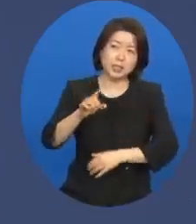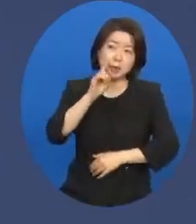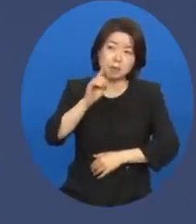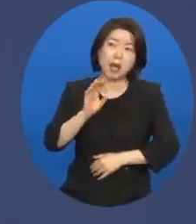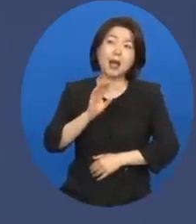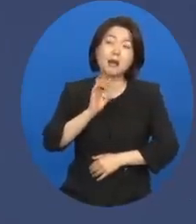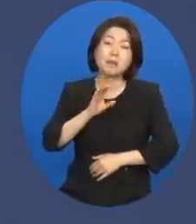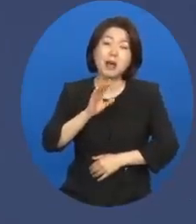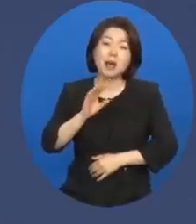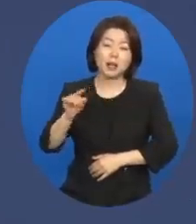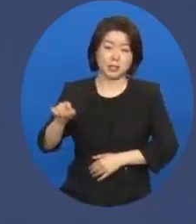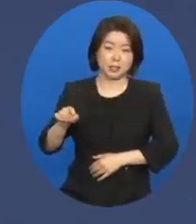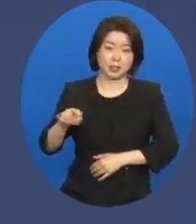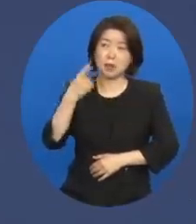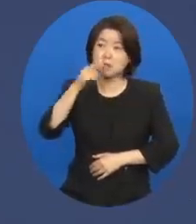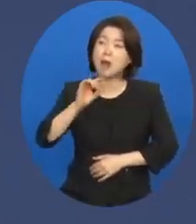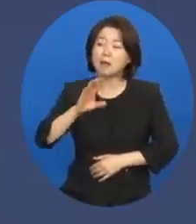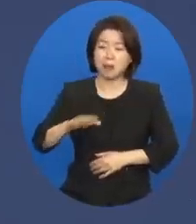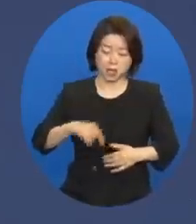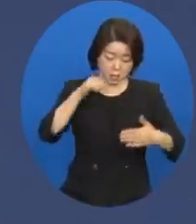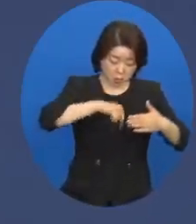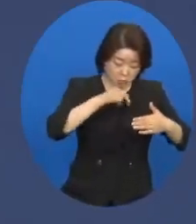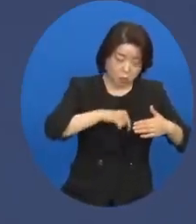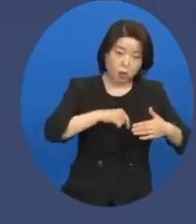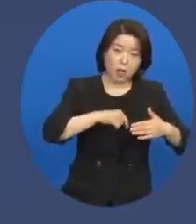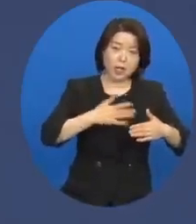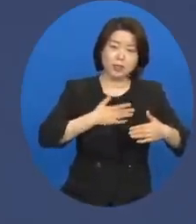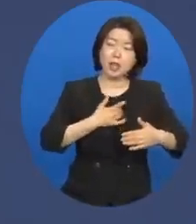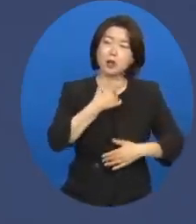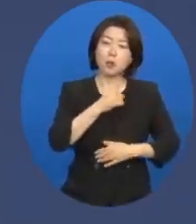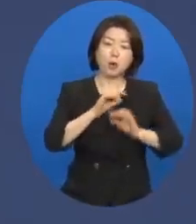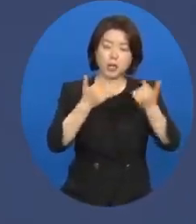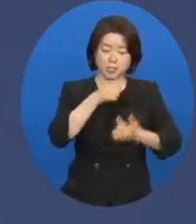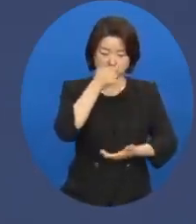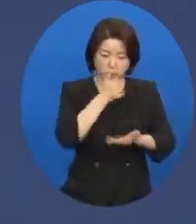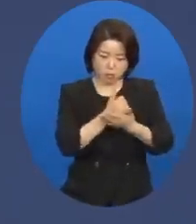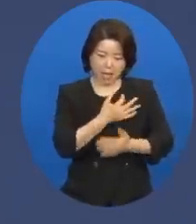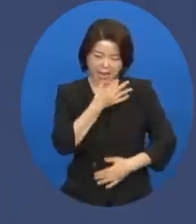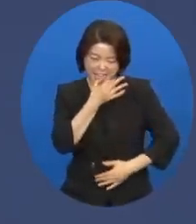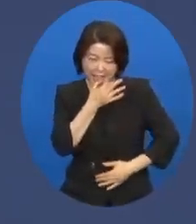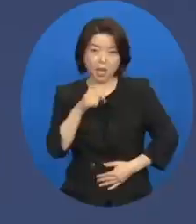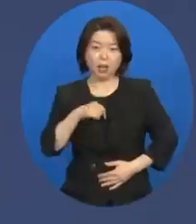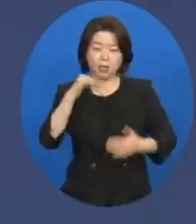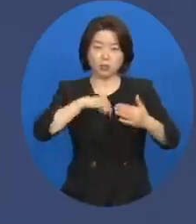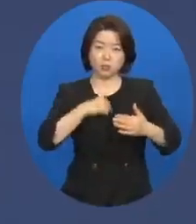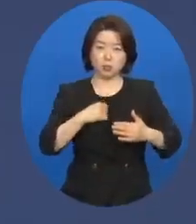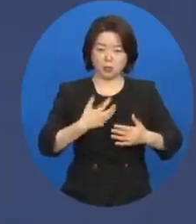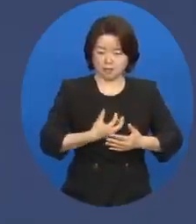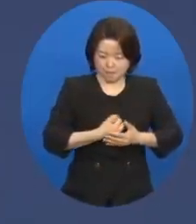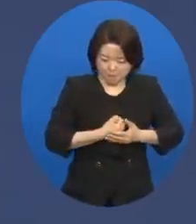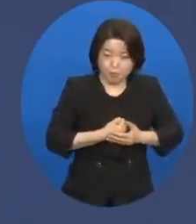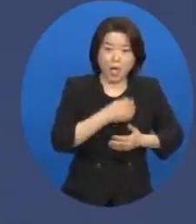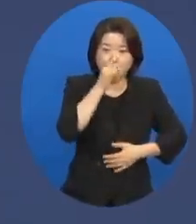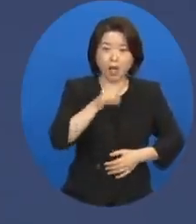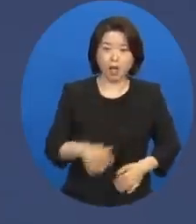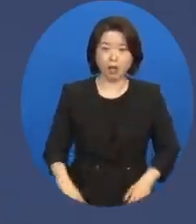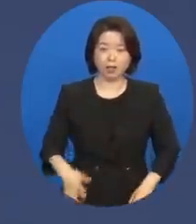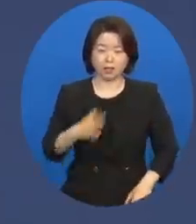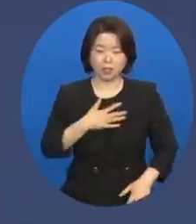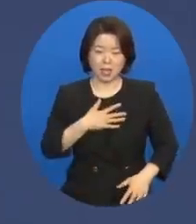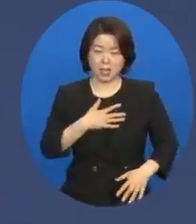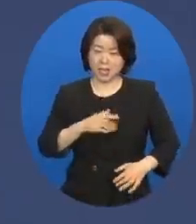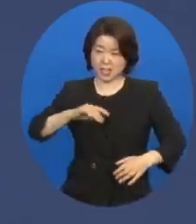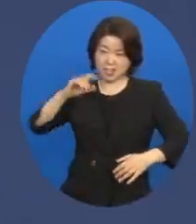하면서도 내 안에 전혀 내가 원하지 않는 죄의 정욕이 내 안에 있어가지고 나를